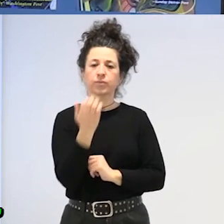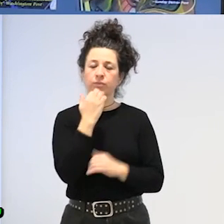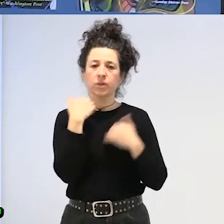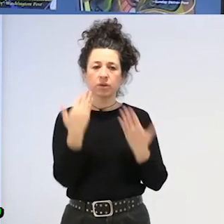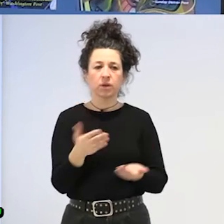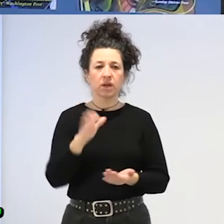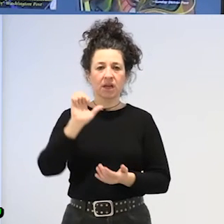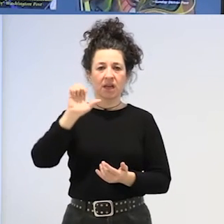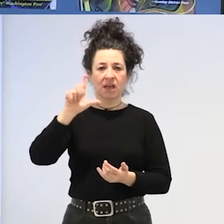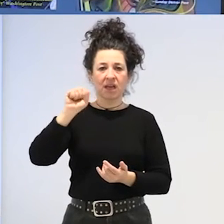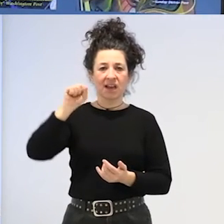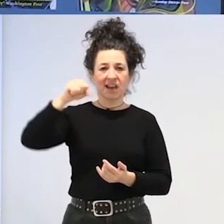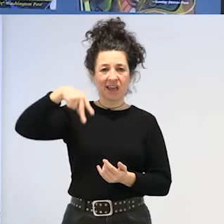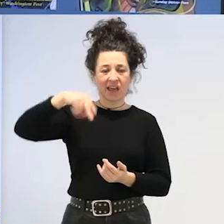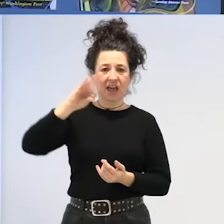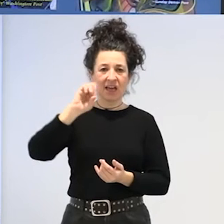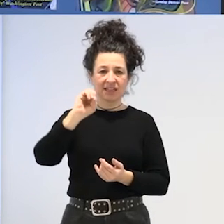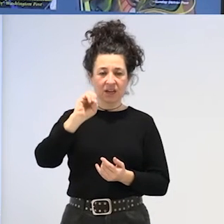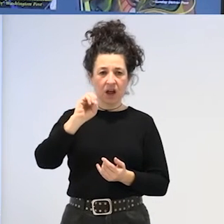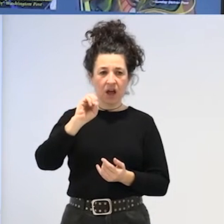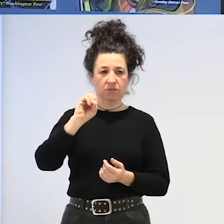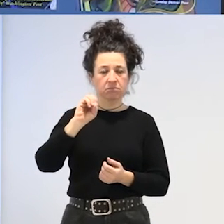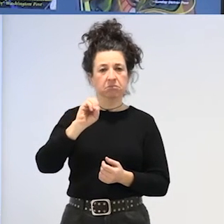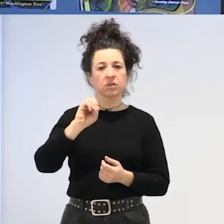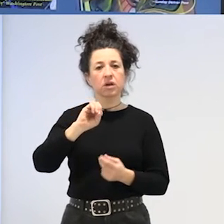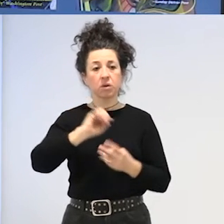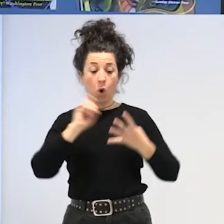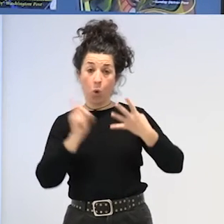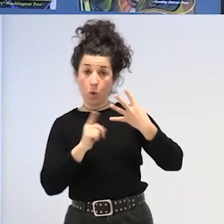Eleanor Arnasonen liburuan, Ring of Swords, laugarrena,